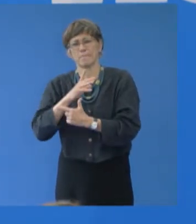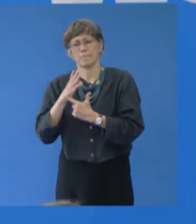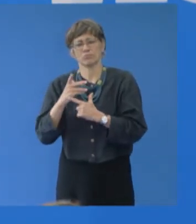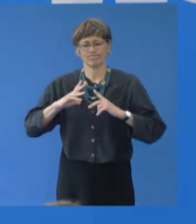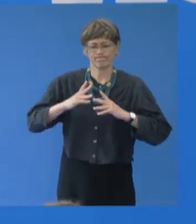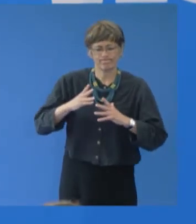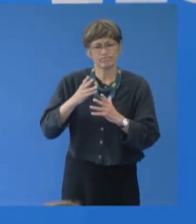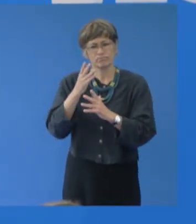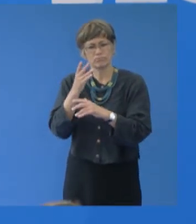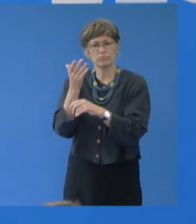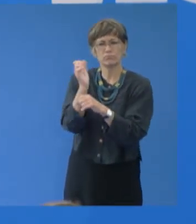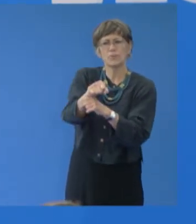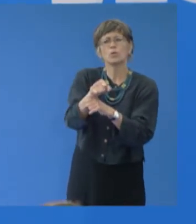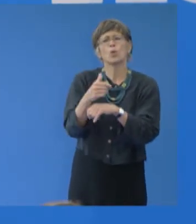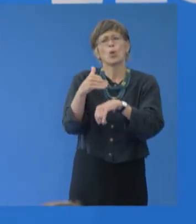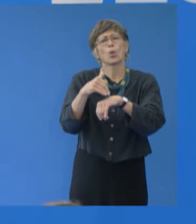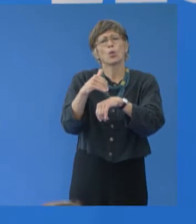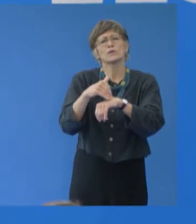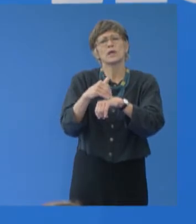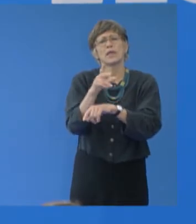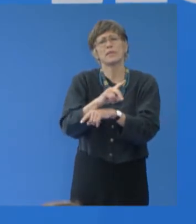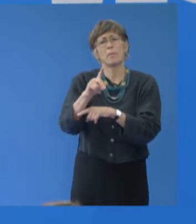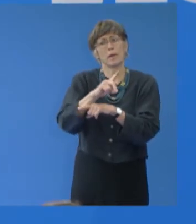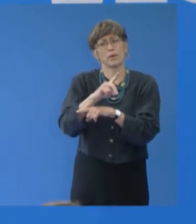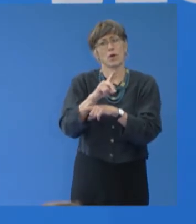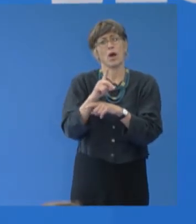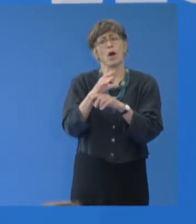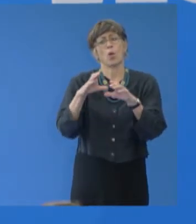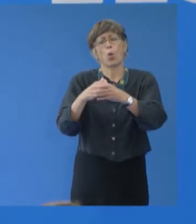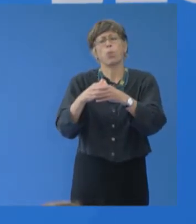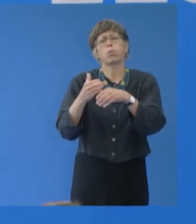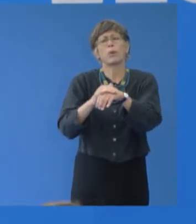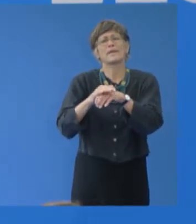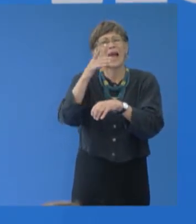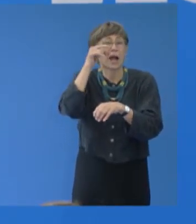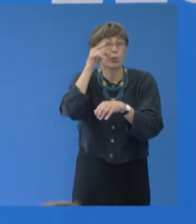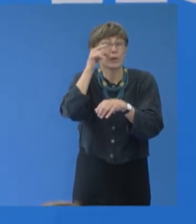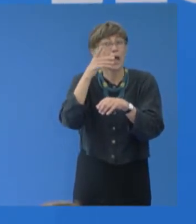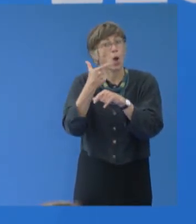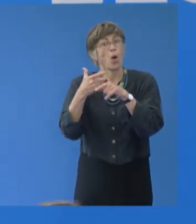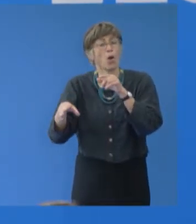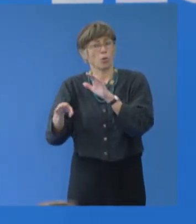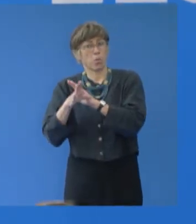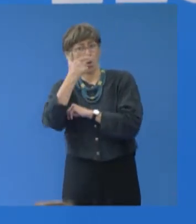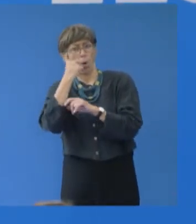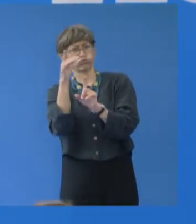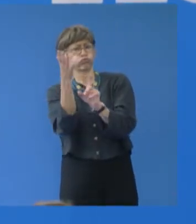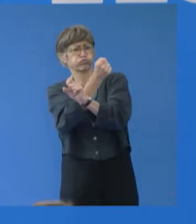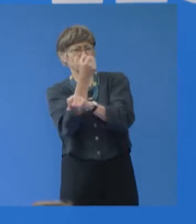j'ai battu donc un conseiller départemental républicain qui était gagnant dans tous les sondages.